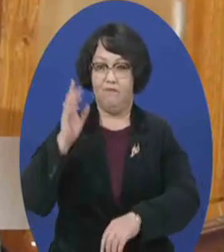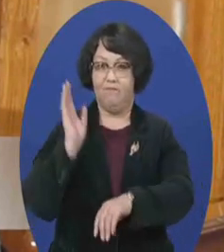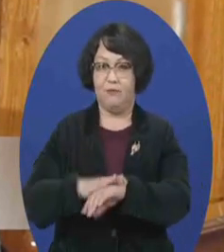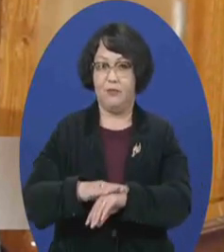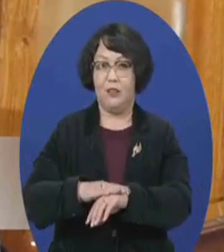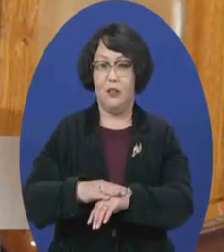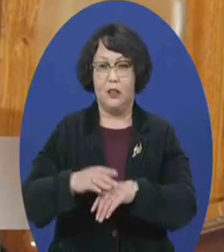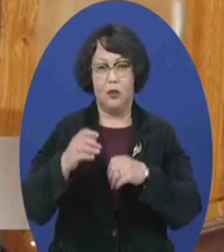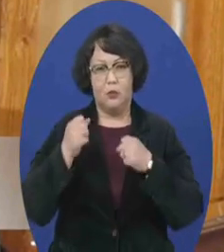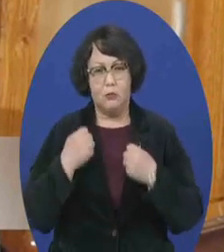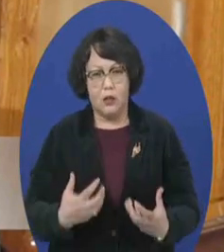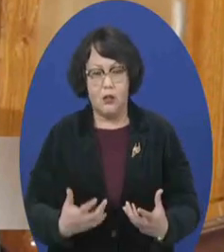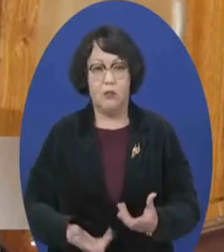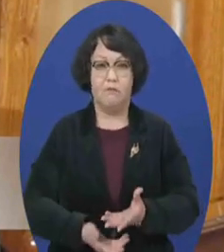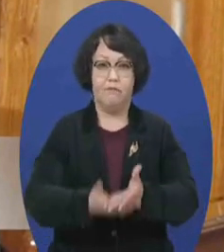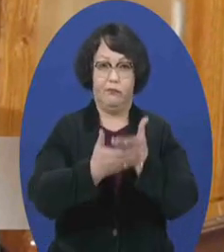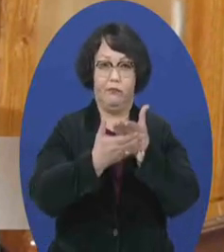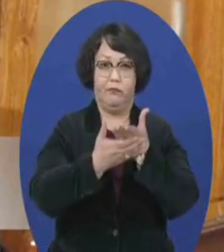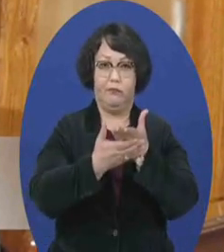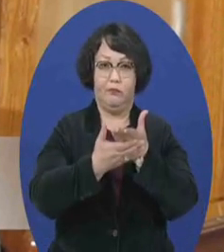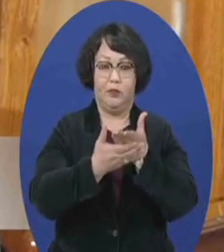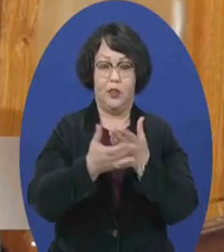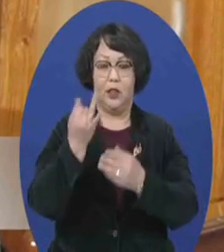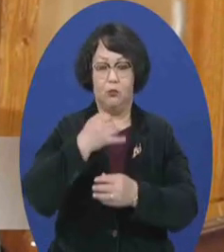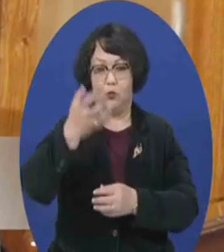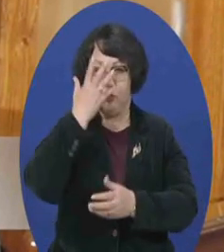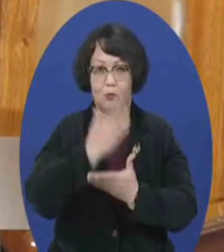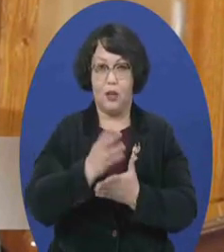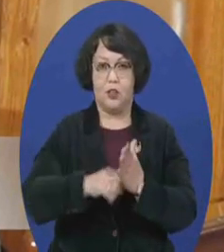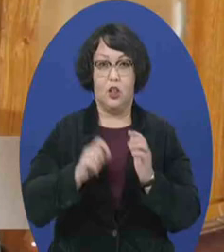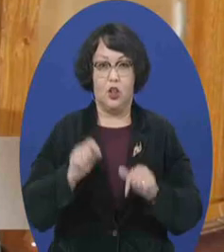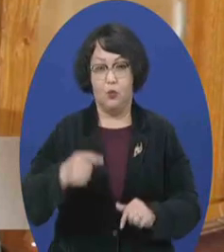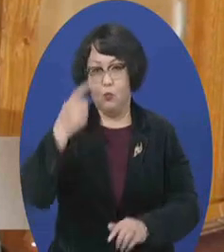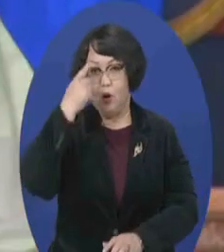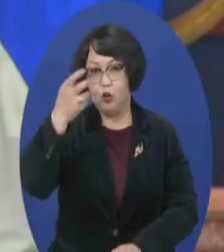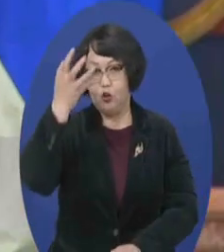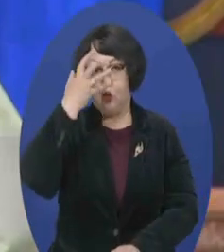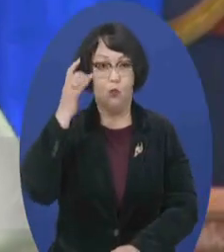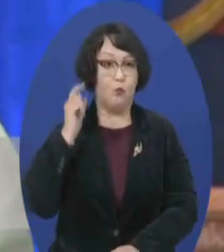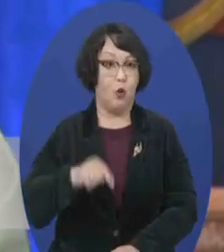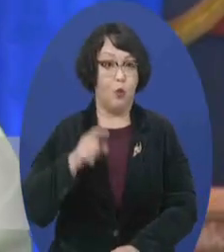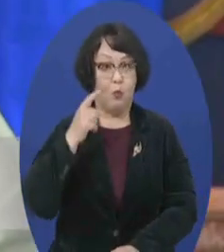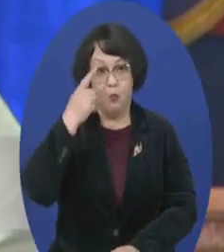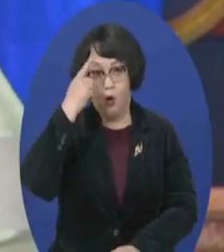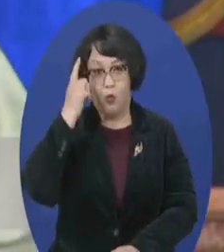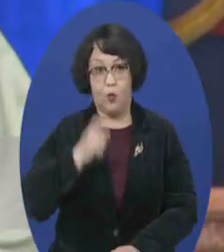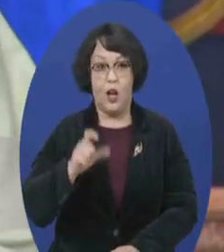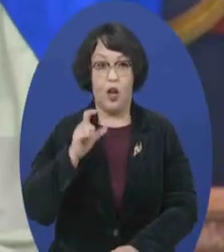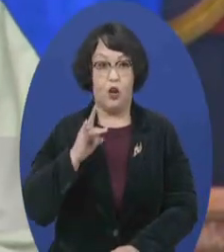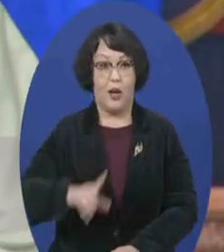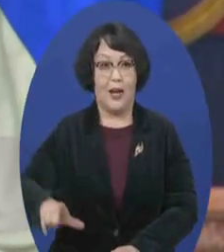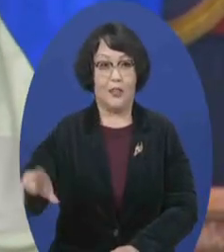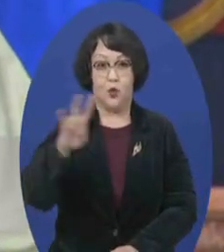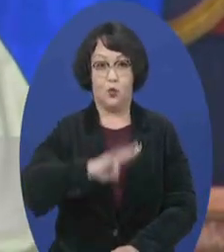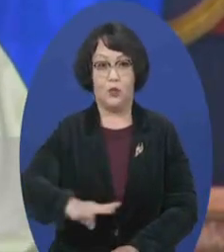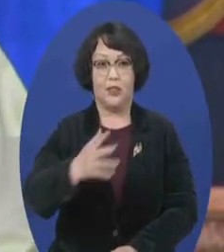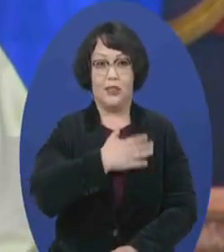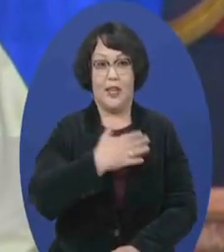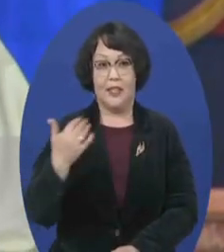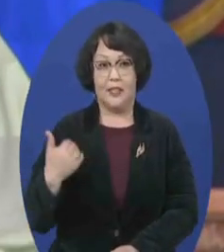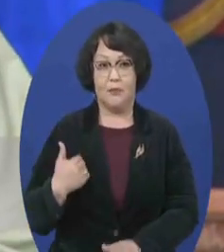ядарсныг нь хайрладаг төртөө байх ёстой. Энэ бол Монгол төр юм аа. Монгол хүн эх орон газар нутгтаа эзэн